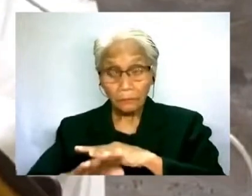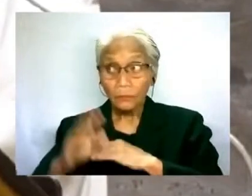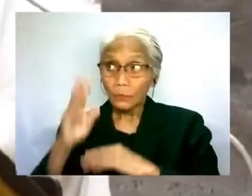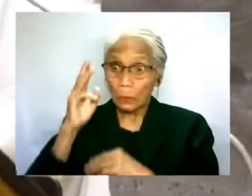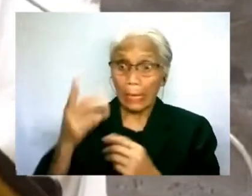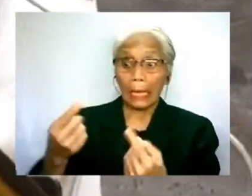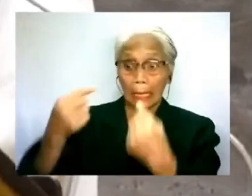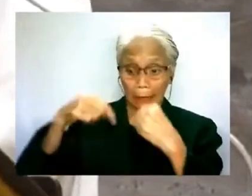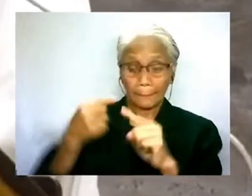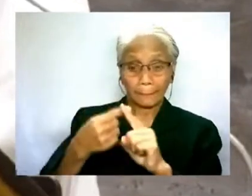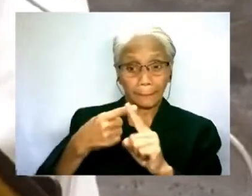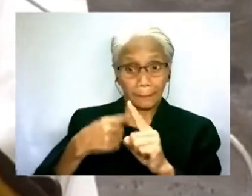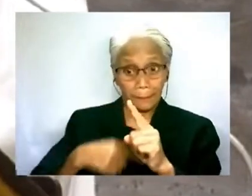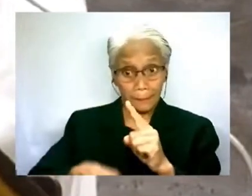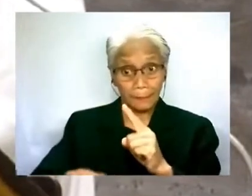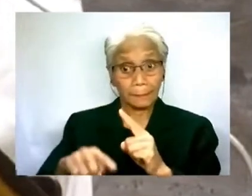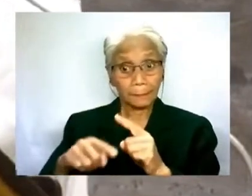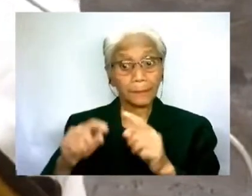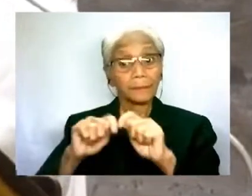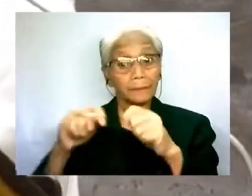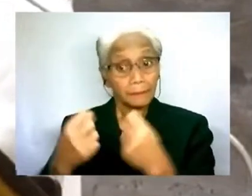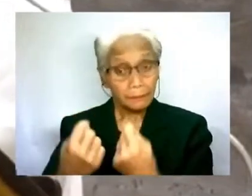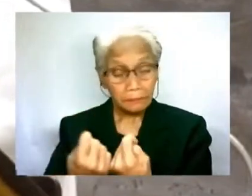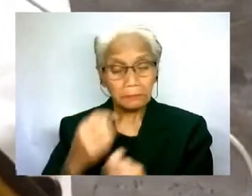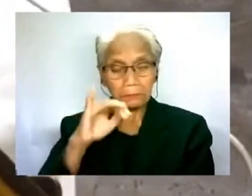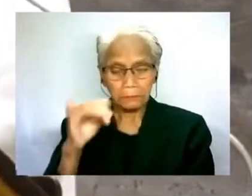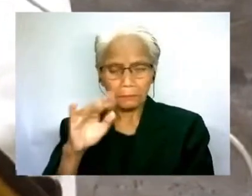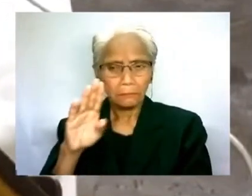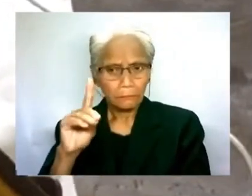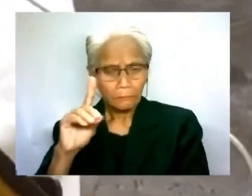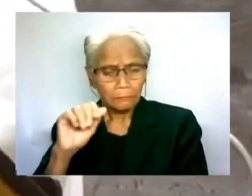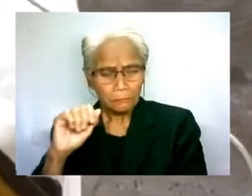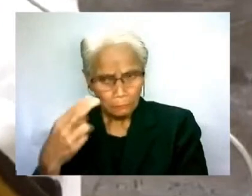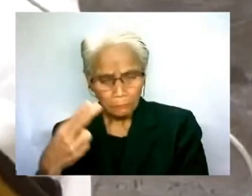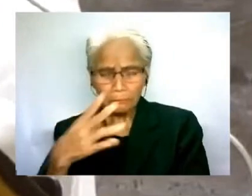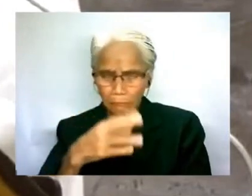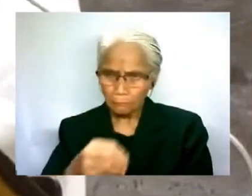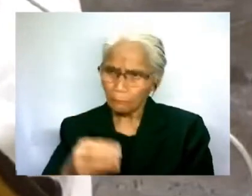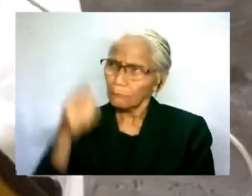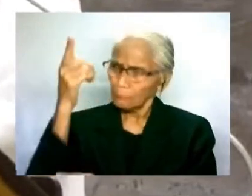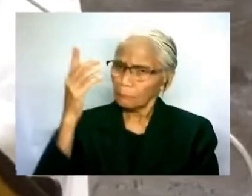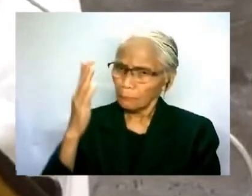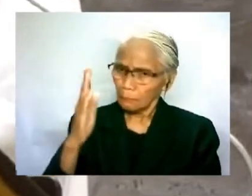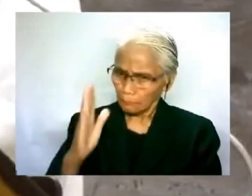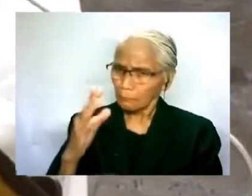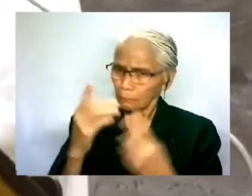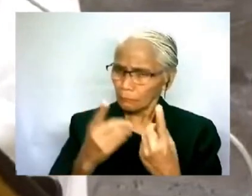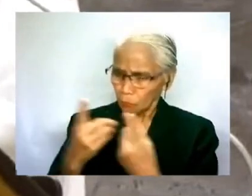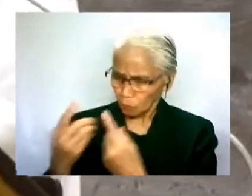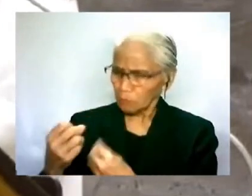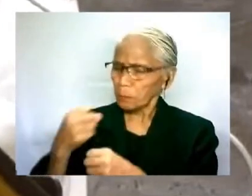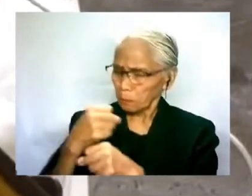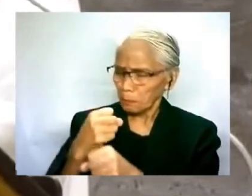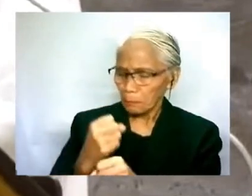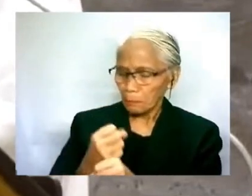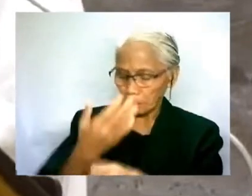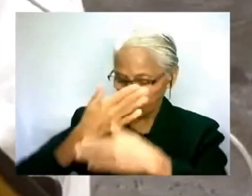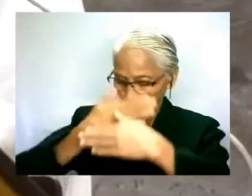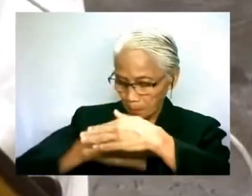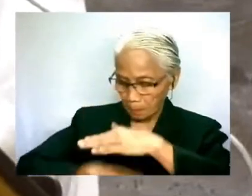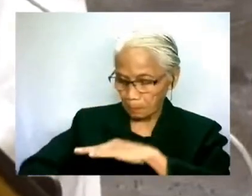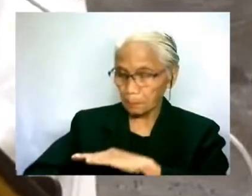At natupad po ito, tinupad ng Diyos sa pagsilang ng Kanyang anak na